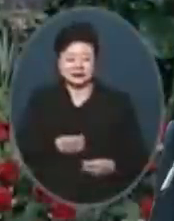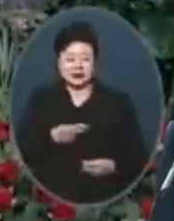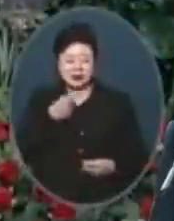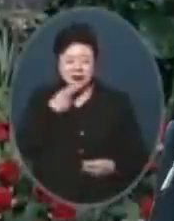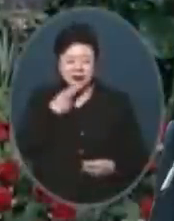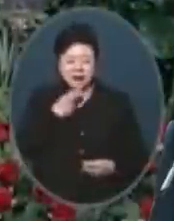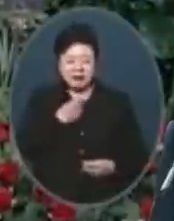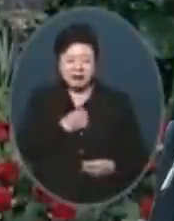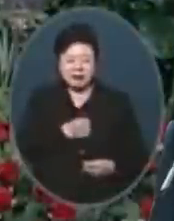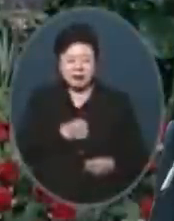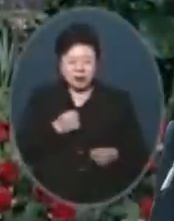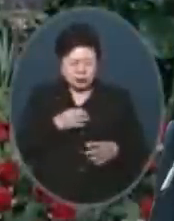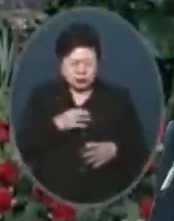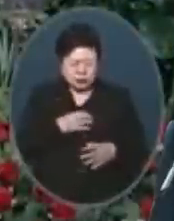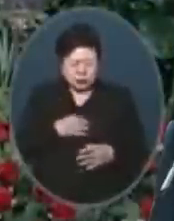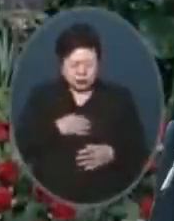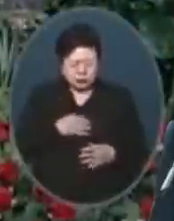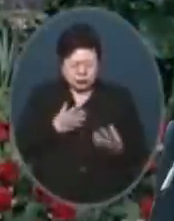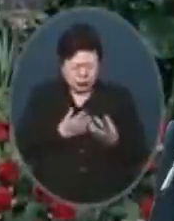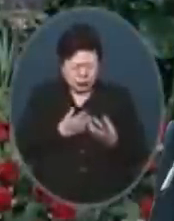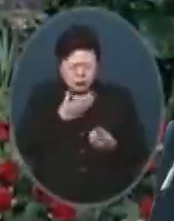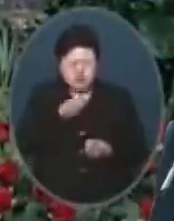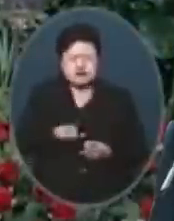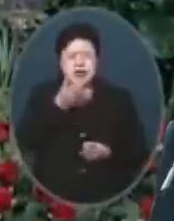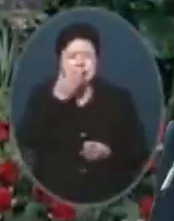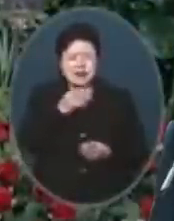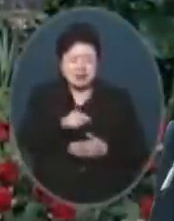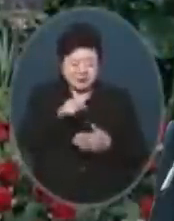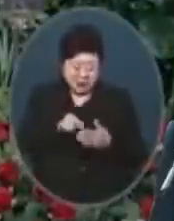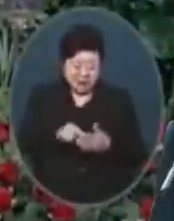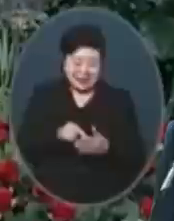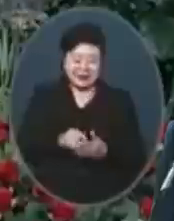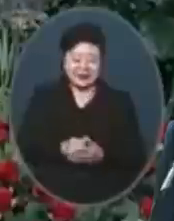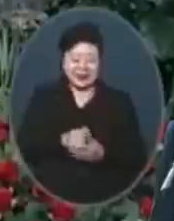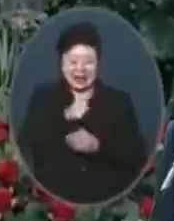그 사람은 불행합니다. 우리의 마음에 하나님께